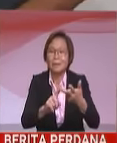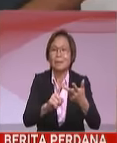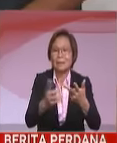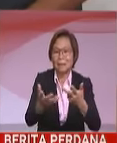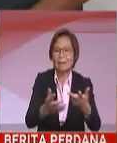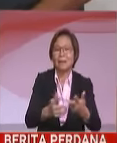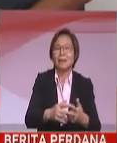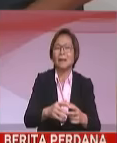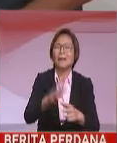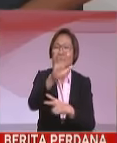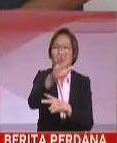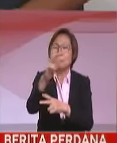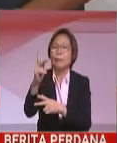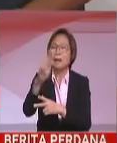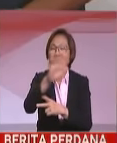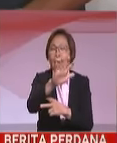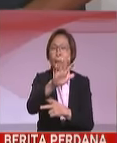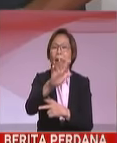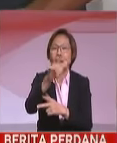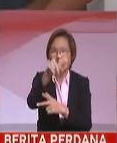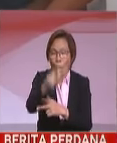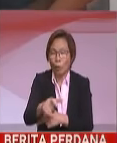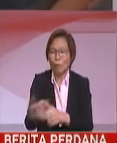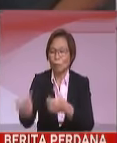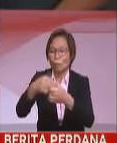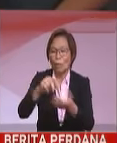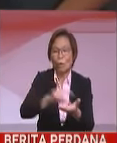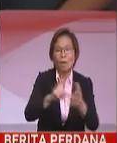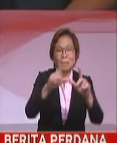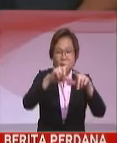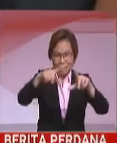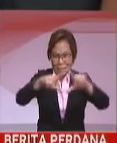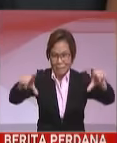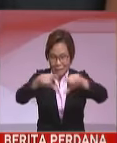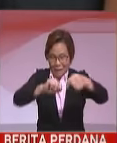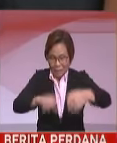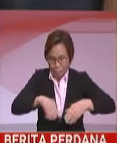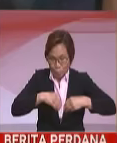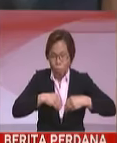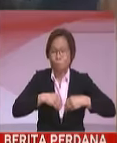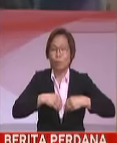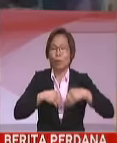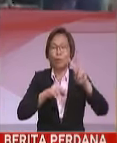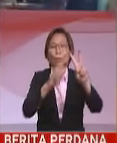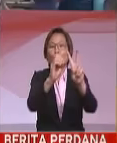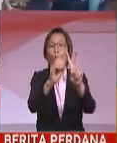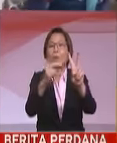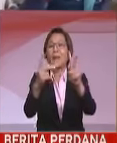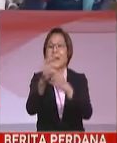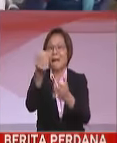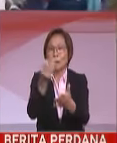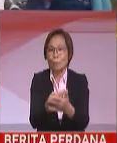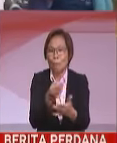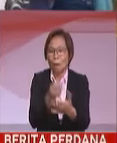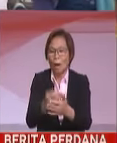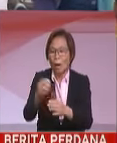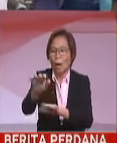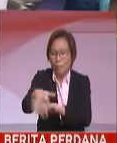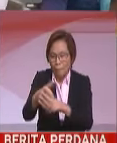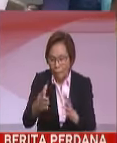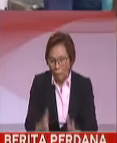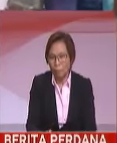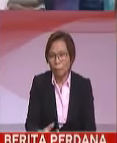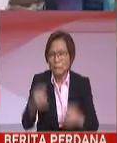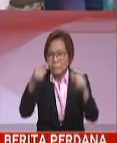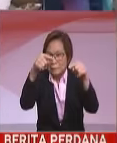orang peserta menerima replika cek geran AET bernilai RM20,000 seorang dalam Majlis Kasih Pekebun dan Gap